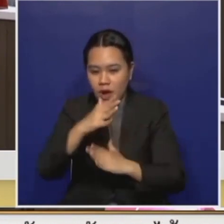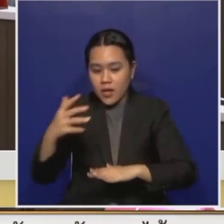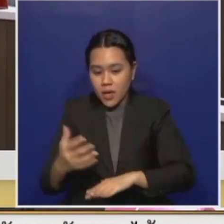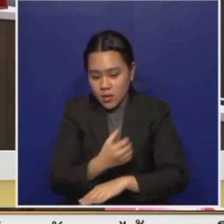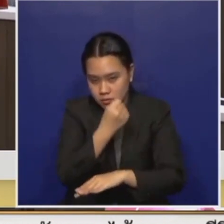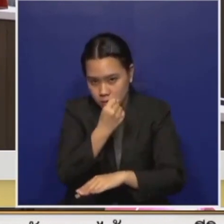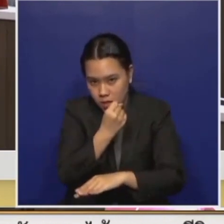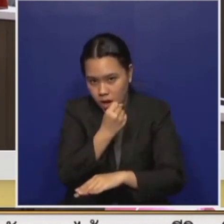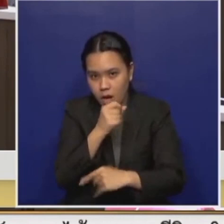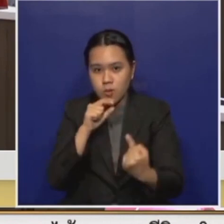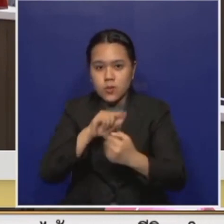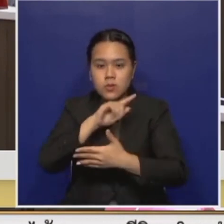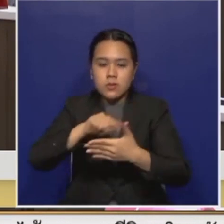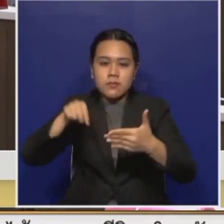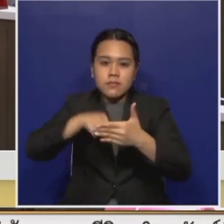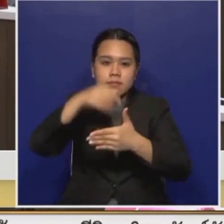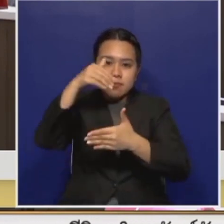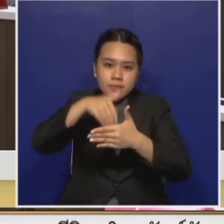มาจากการเลอกตั้ง